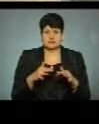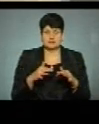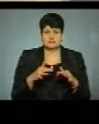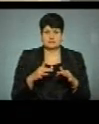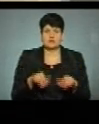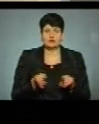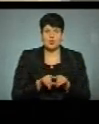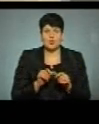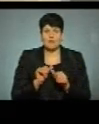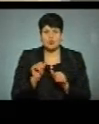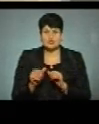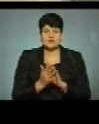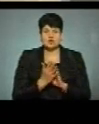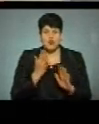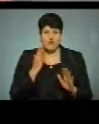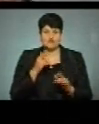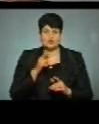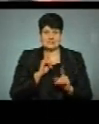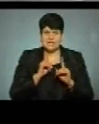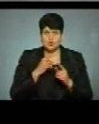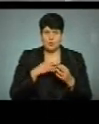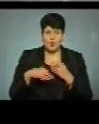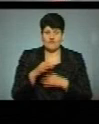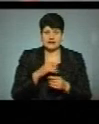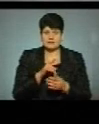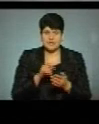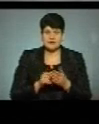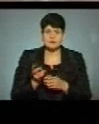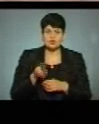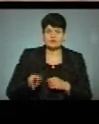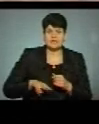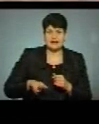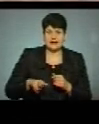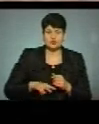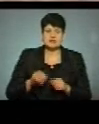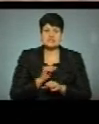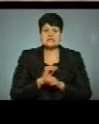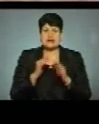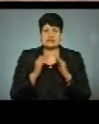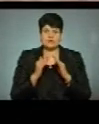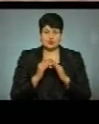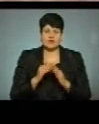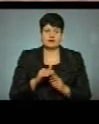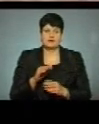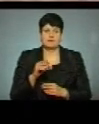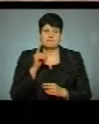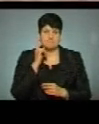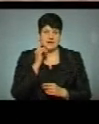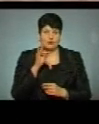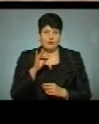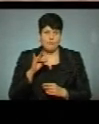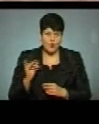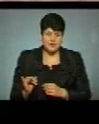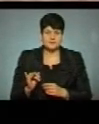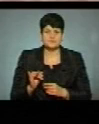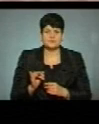таку позачергову сесію і говорити це питання. На цю сесію прийшов директор санаторію Медобори Василь Мартинюк. Він розповів, що на вихідних